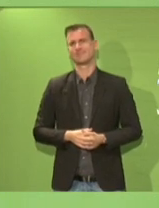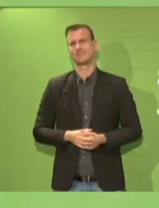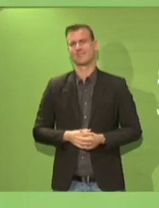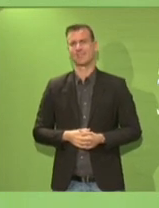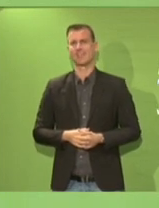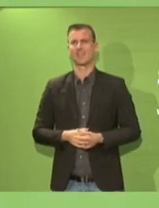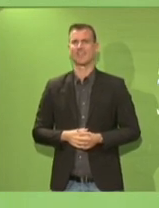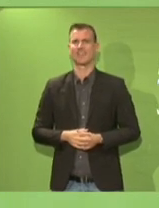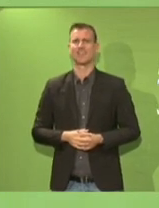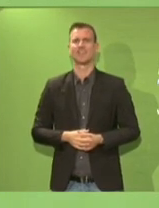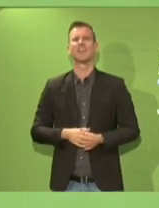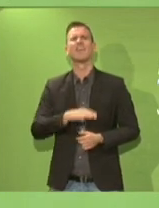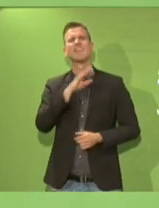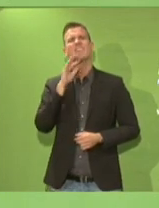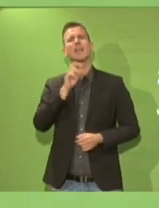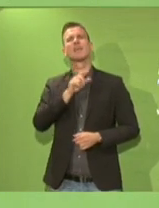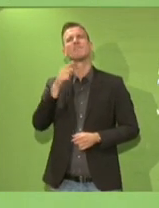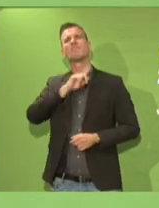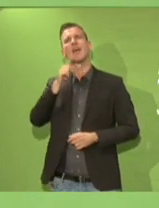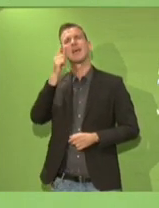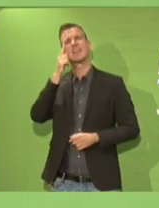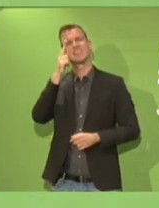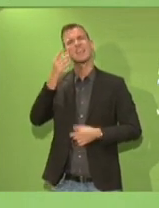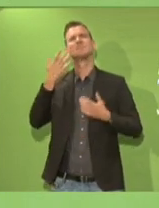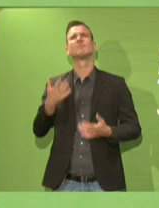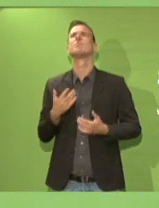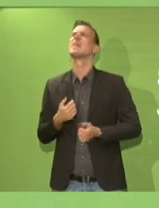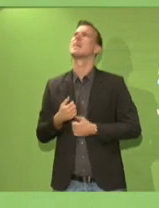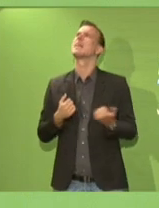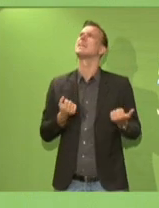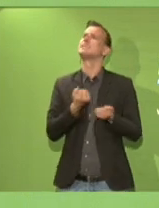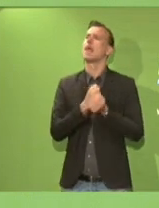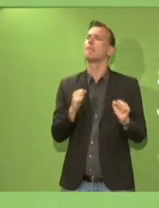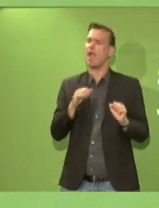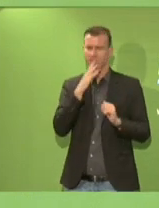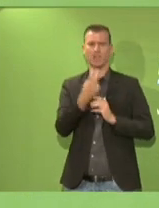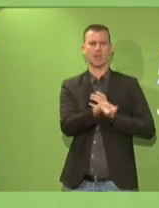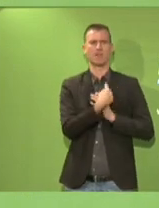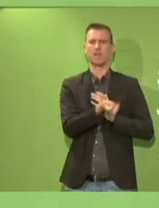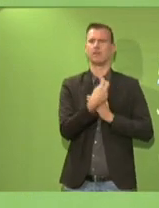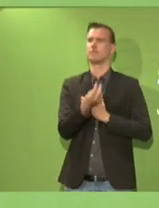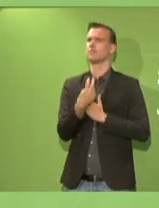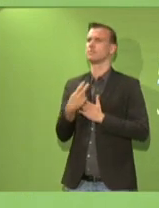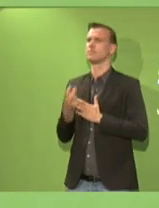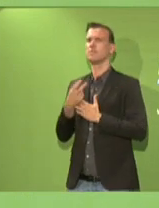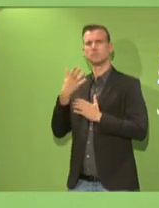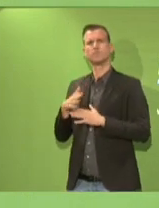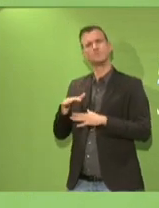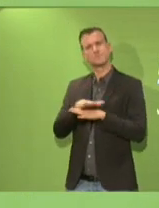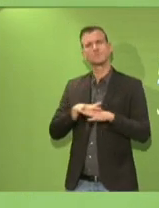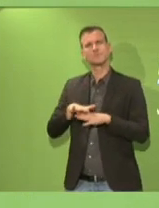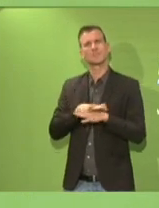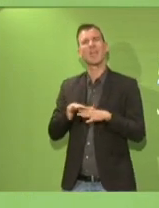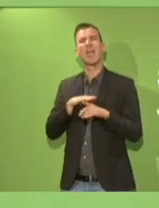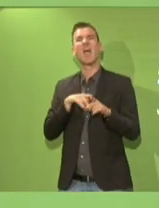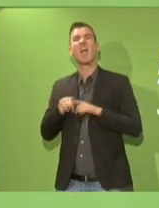Und viele linksliberal denkende Menschen finden seit jeher den Weg zu uns. Diese Felder, die ich eben benannt hatte, hat die